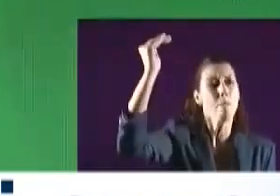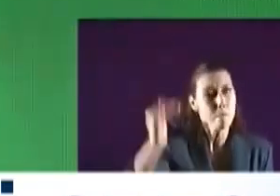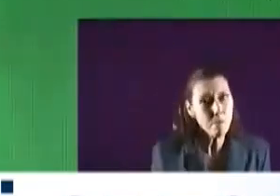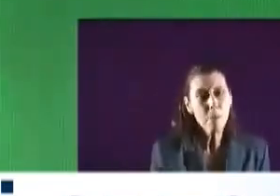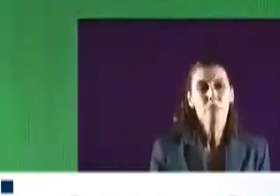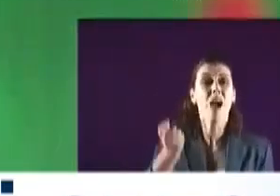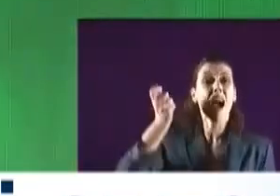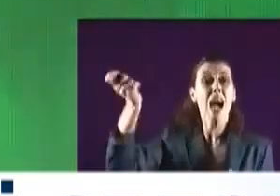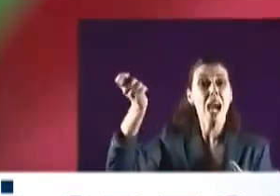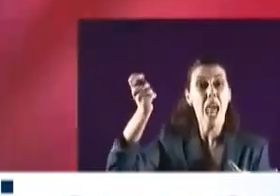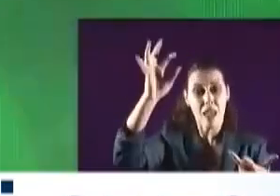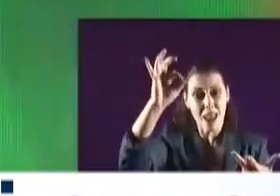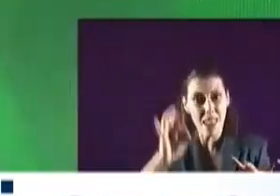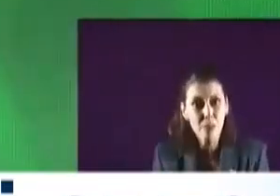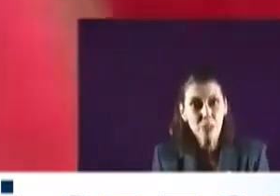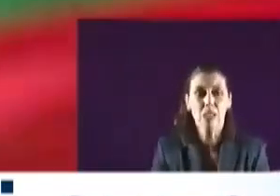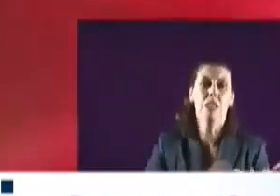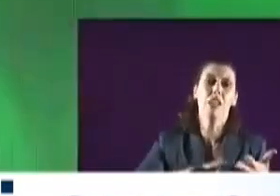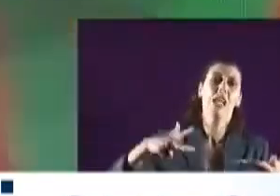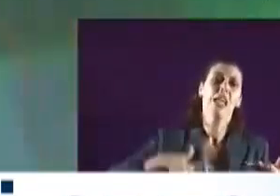gjithë qytetarët. Kjo është vota për ne.